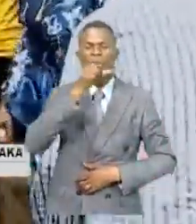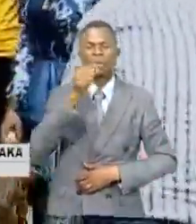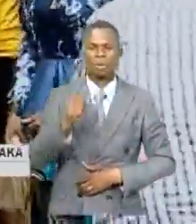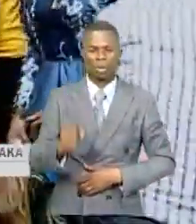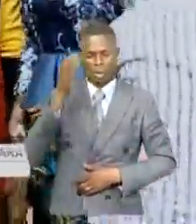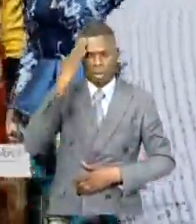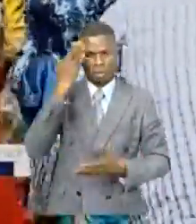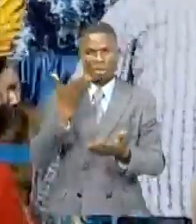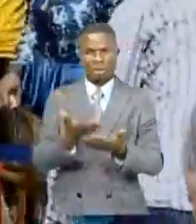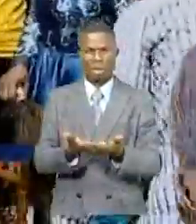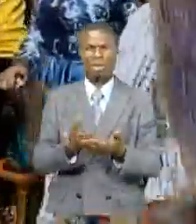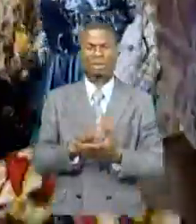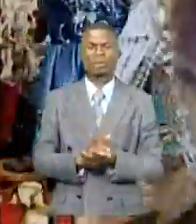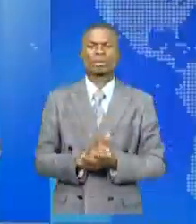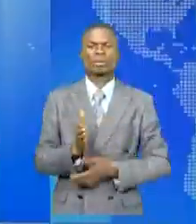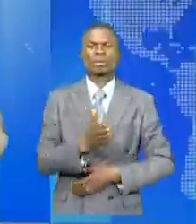soukous.